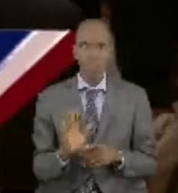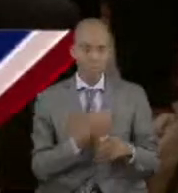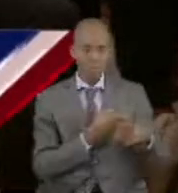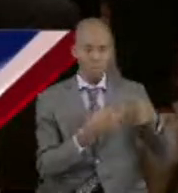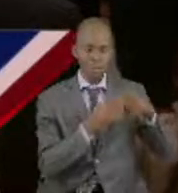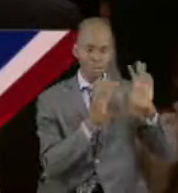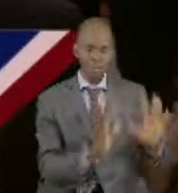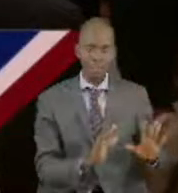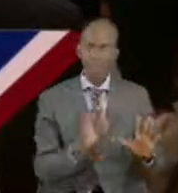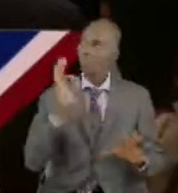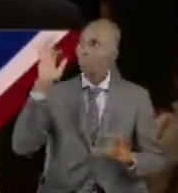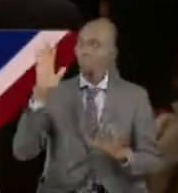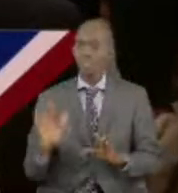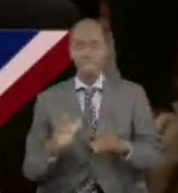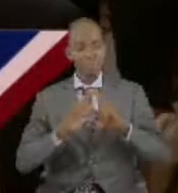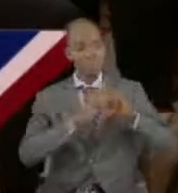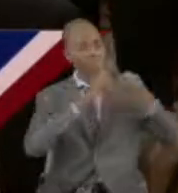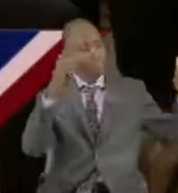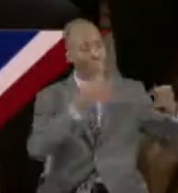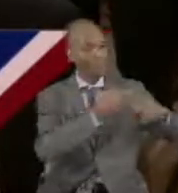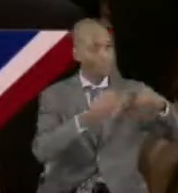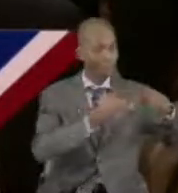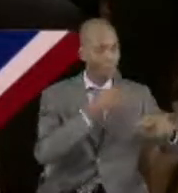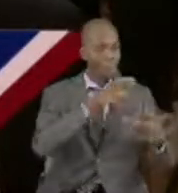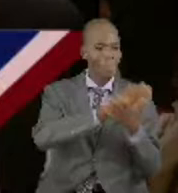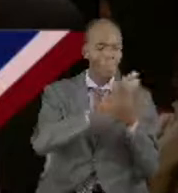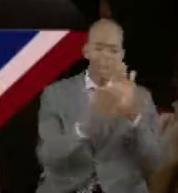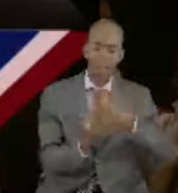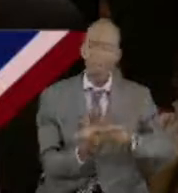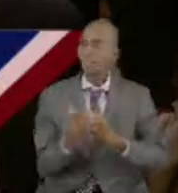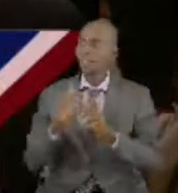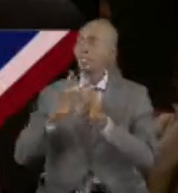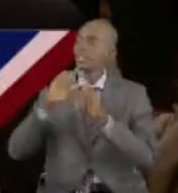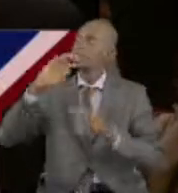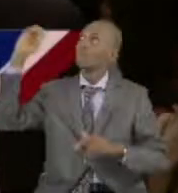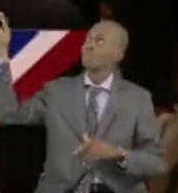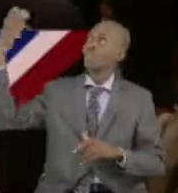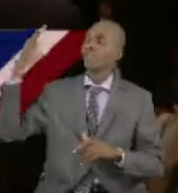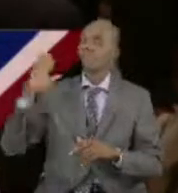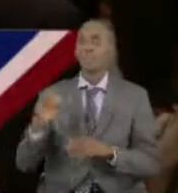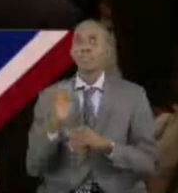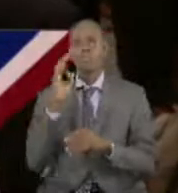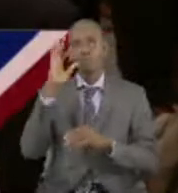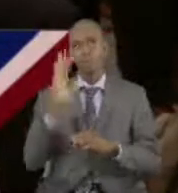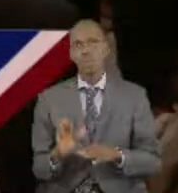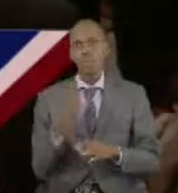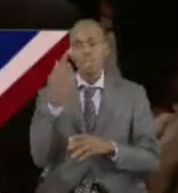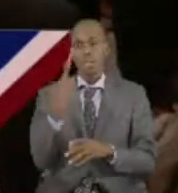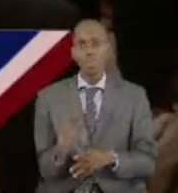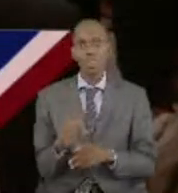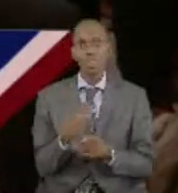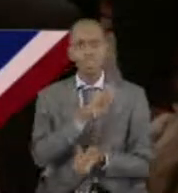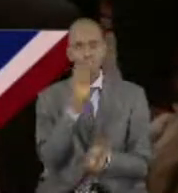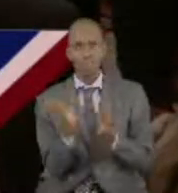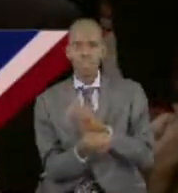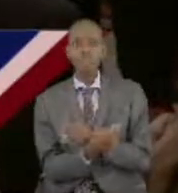la transformation d'un grand prédicateur à un prédicateur de la grâce. Un grand persécuteur est devenu un